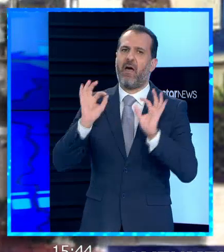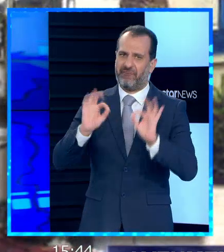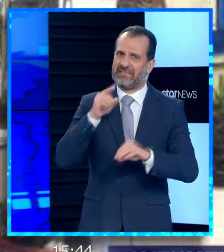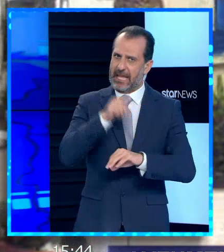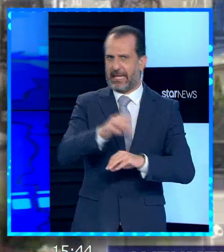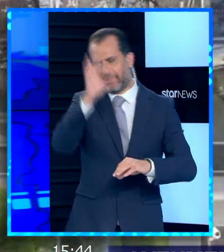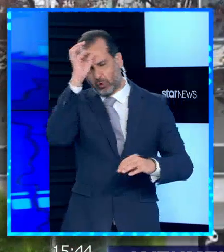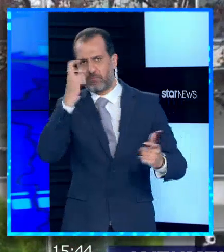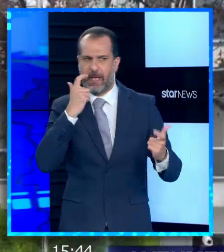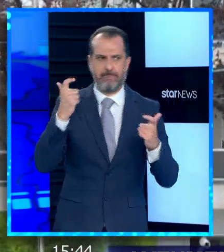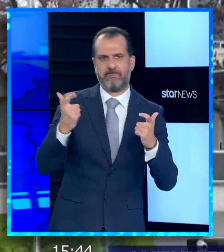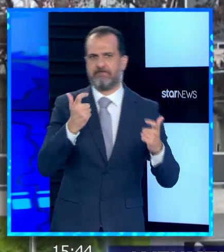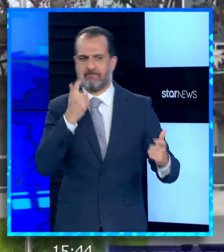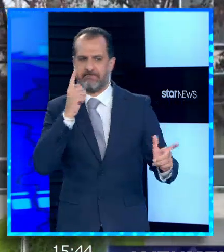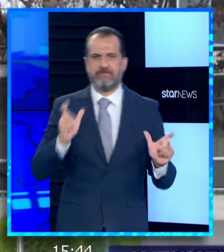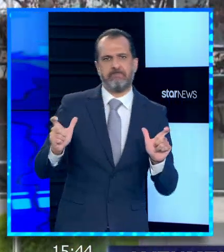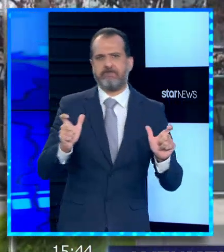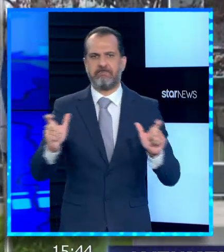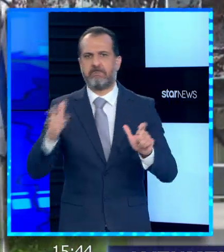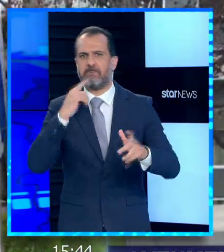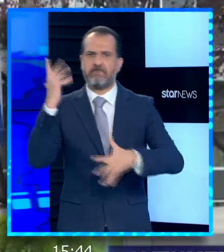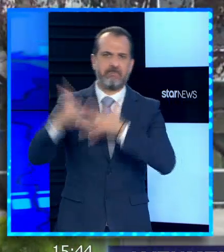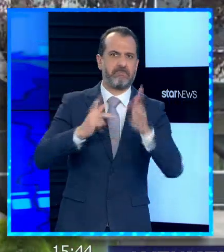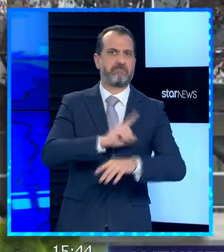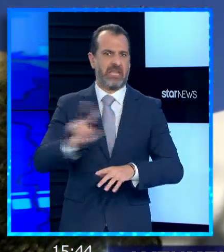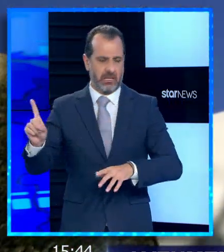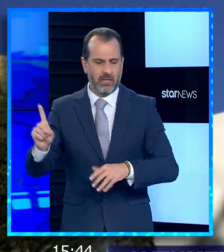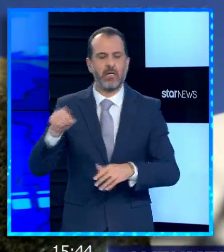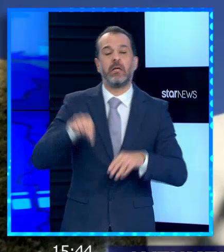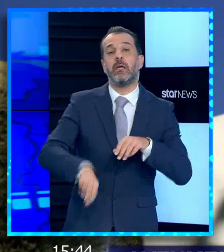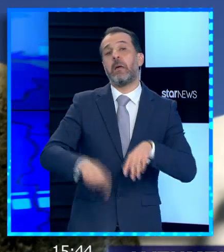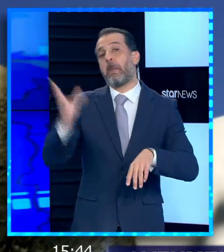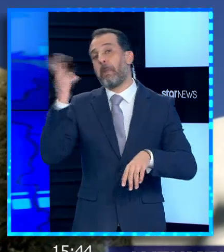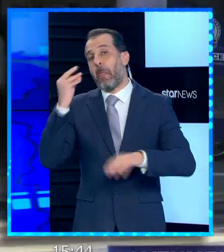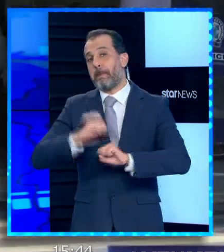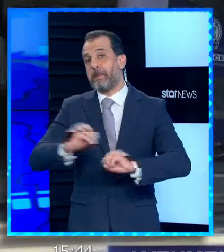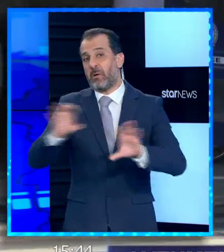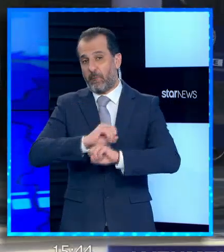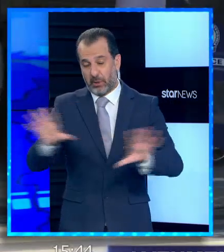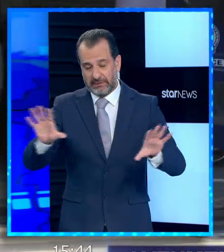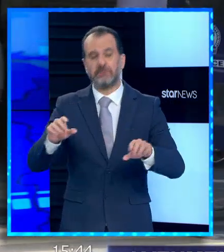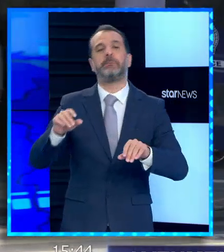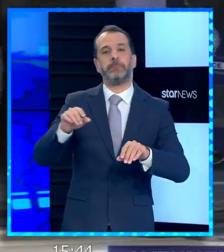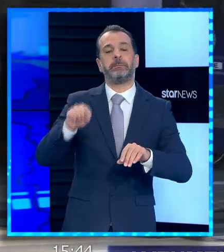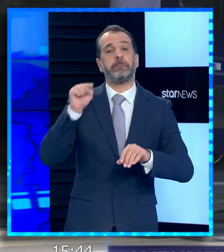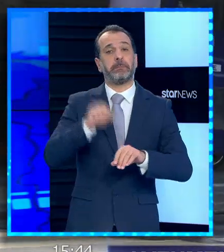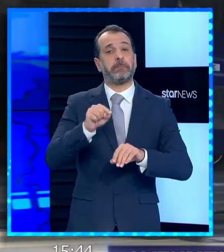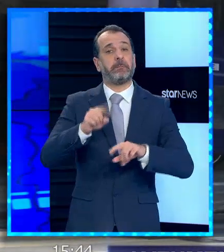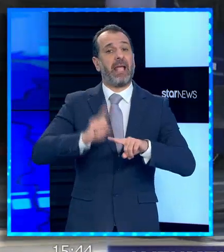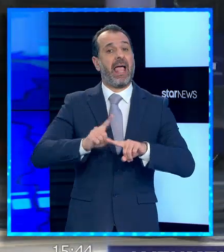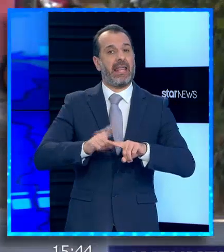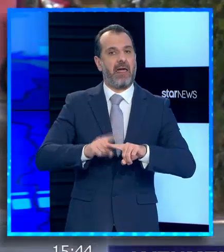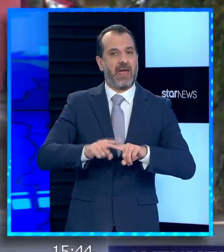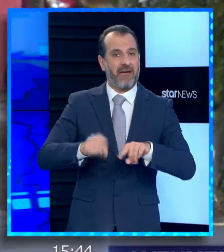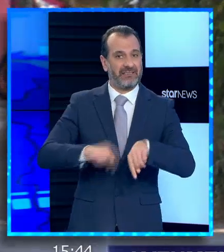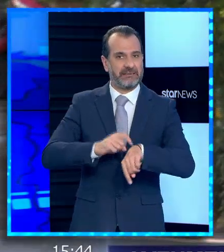ασφάλεια, προκειμένου να μην έχουμε κάποιο απρόοπτο. Σύμφωνα με τις πληροφορίες μας, θέλω να σου πω κλείνοντας, ότι η Ελλάδα δεν